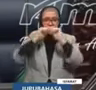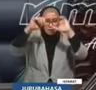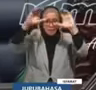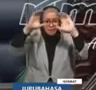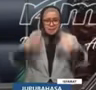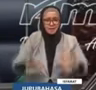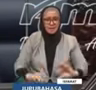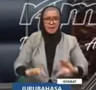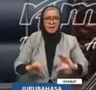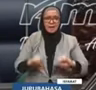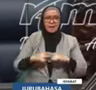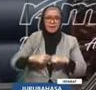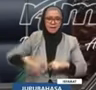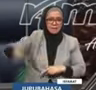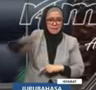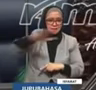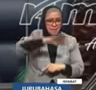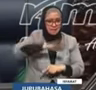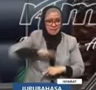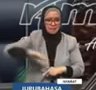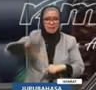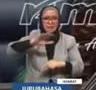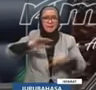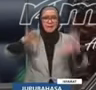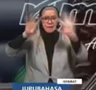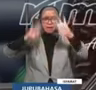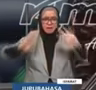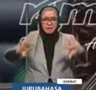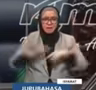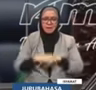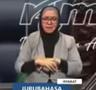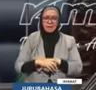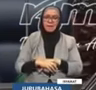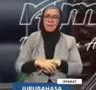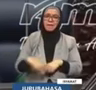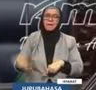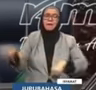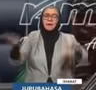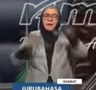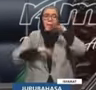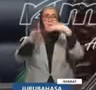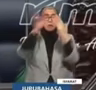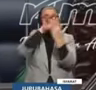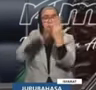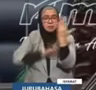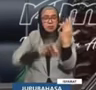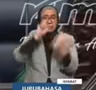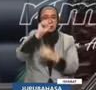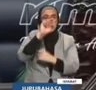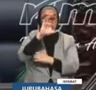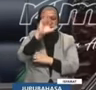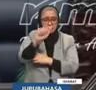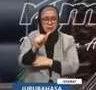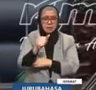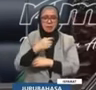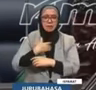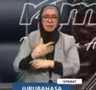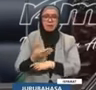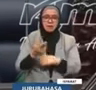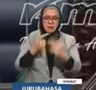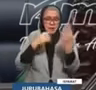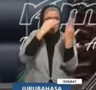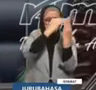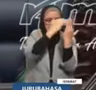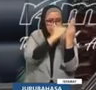di bawah kerangka terdapat beberapa pendekatan penting bagi memastikan kerjasama tiga Negara